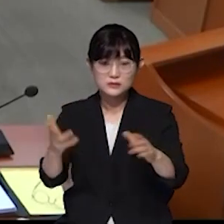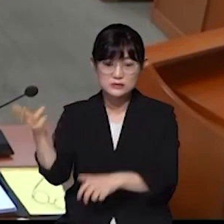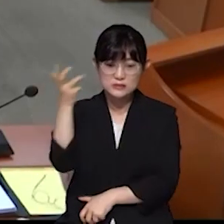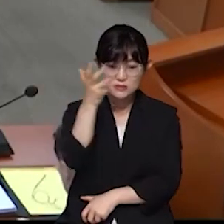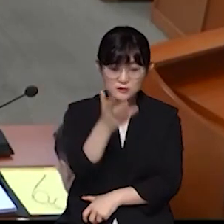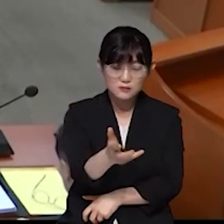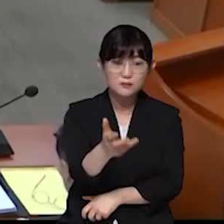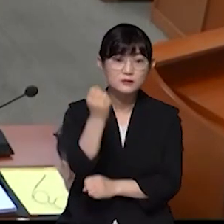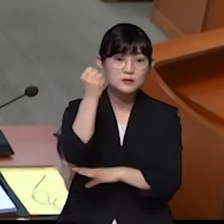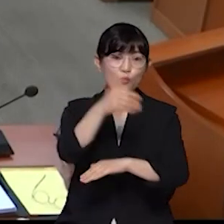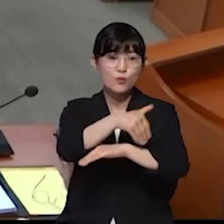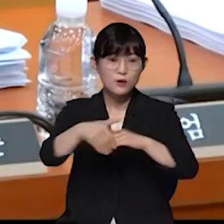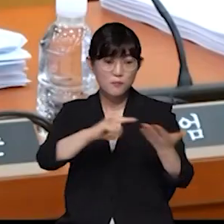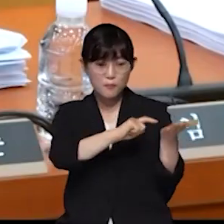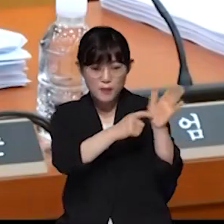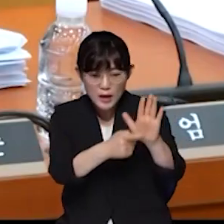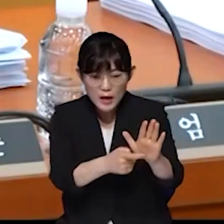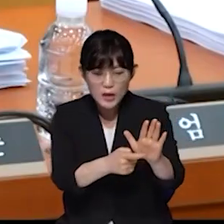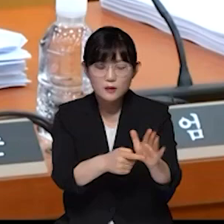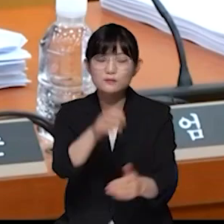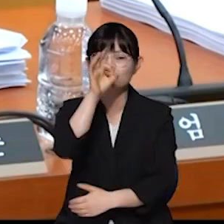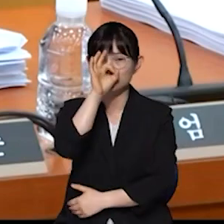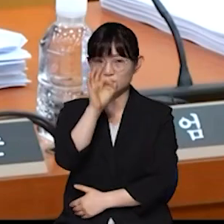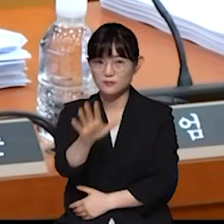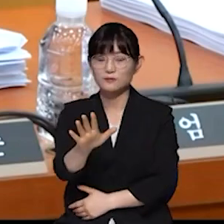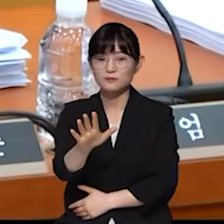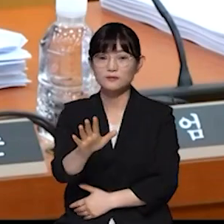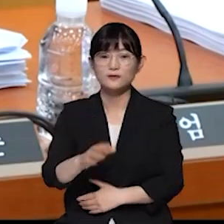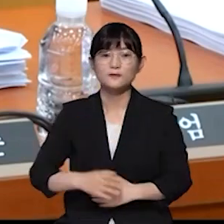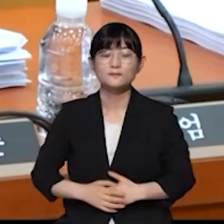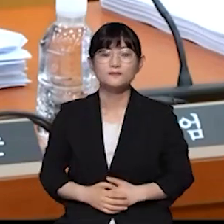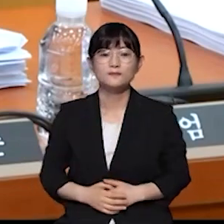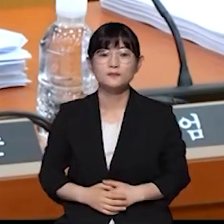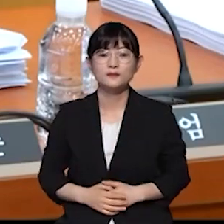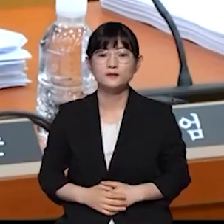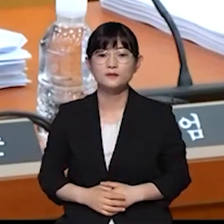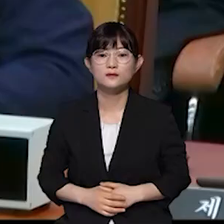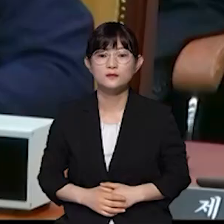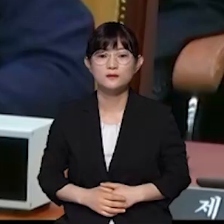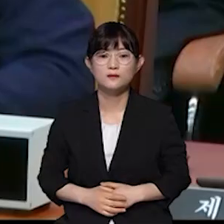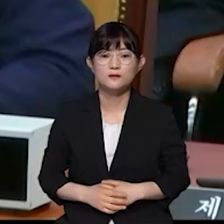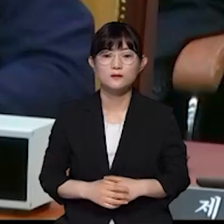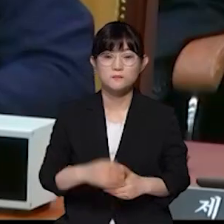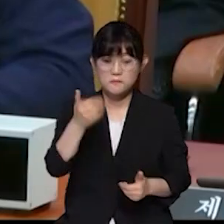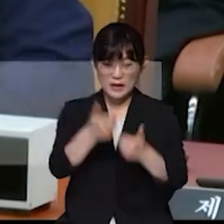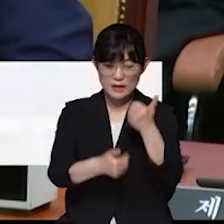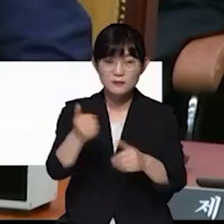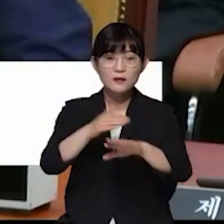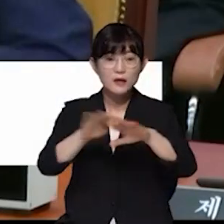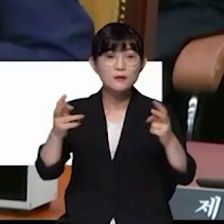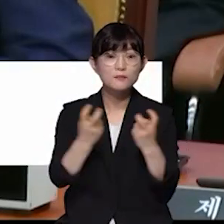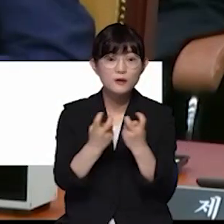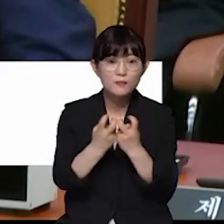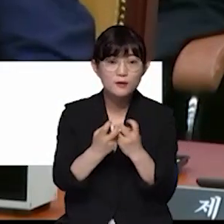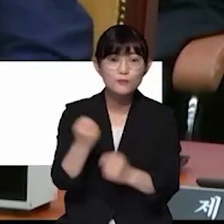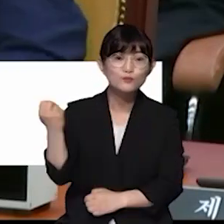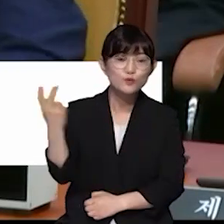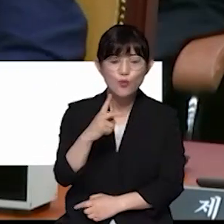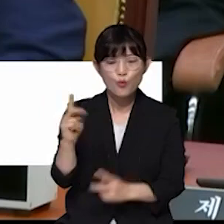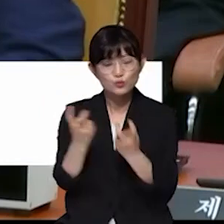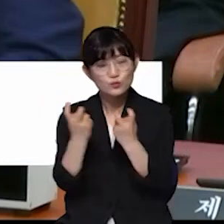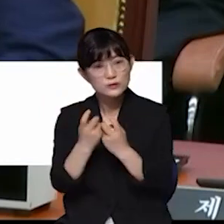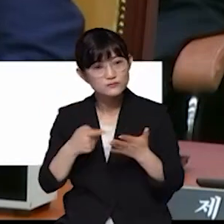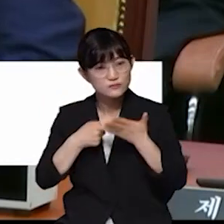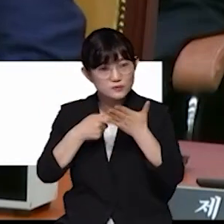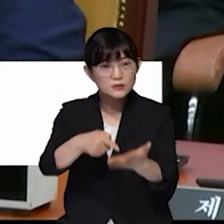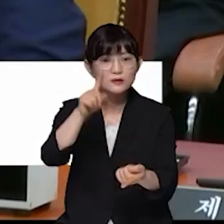이전 기본계획을 발표하기에는 무리였다는 이유를 들었습니다. 갈등 관리 방안 그리고 이것을 어떻게 추진해야